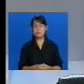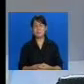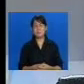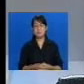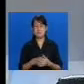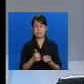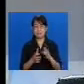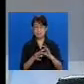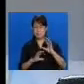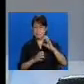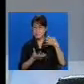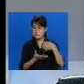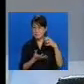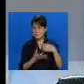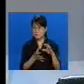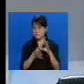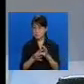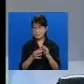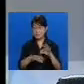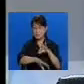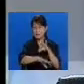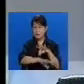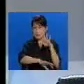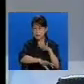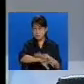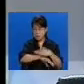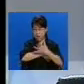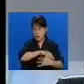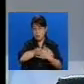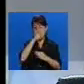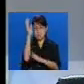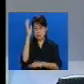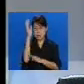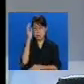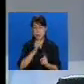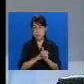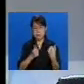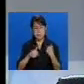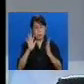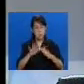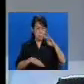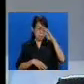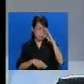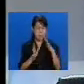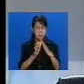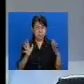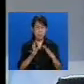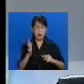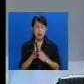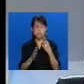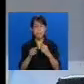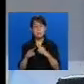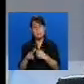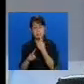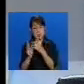Big Story ในวันนี้ยังคงติดตามในเรื่องของโรคชิคุนกุนย่านะคะเพราะว่าแม้ชาวชนบทในภาคใต้จะเจ็บป่วยกันด้วยโรคชิคุนกุนย่าตั้งแต่ต้น